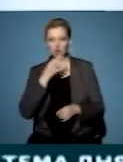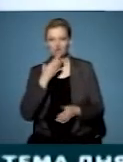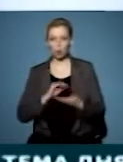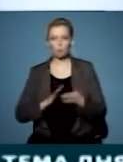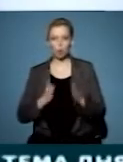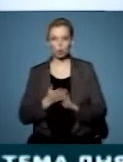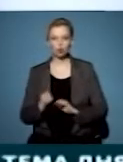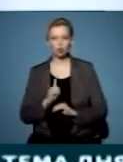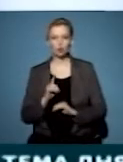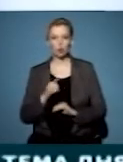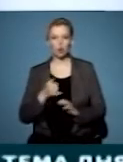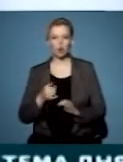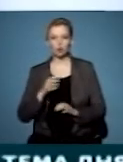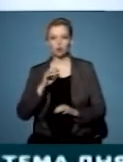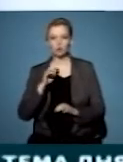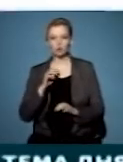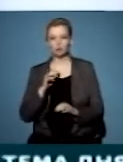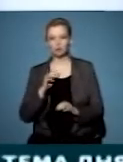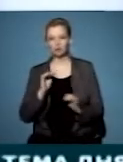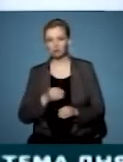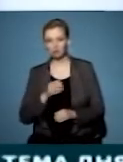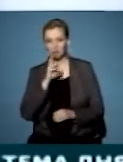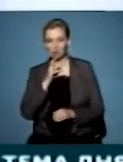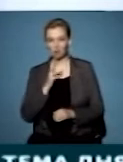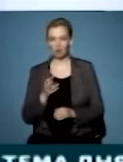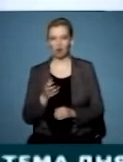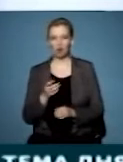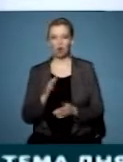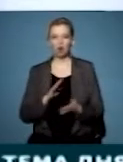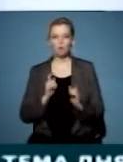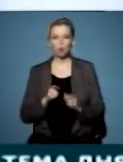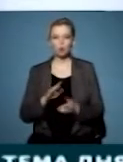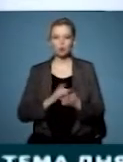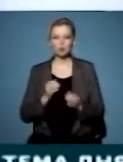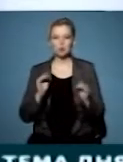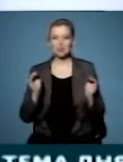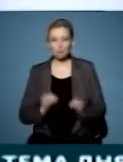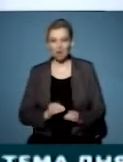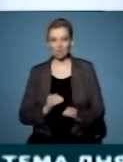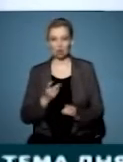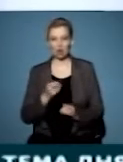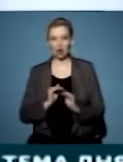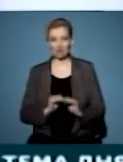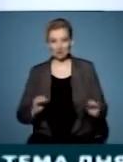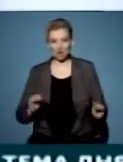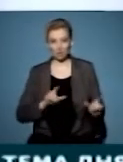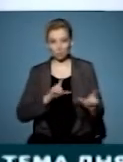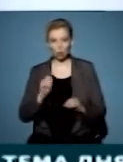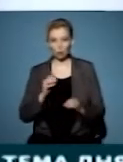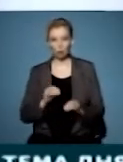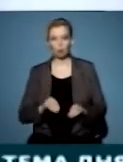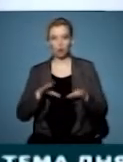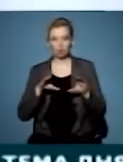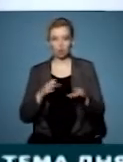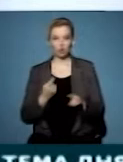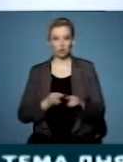це, що у нас регіон з найменшим заробітним платами. Але погоджуючись на ту ситуацію, що хоча б зменшити для дітей проїзд, так як буде підвищення,